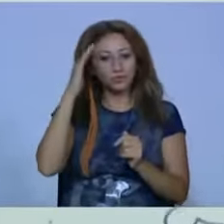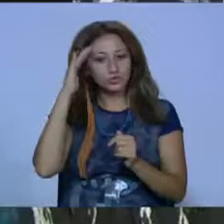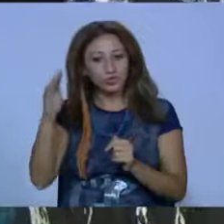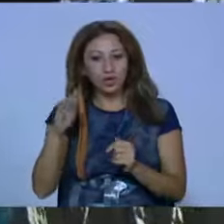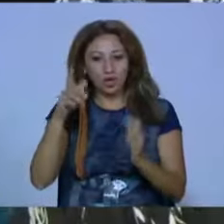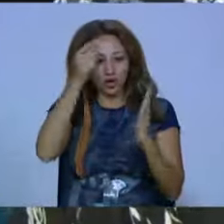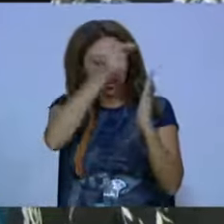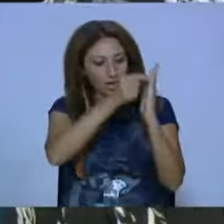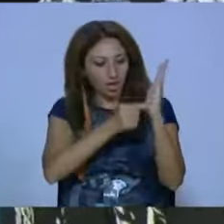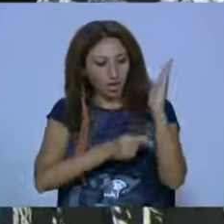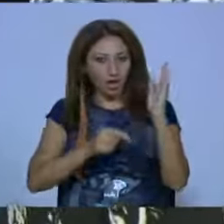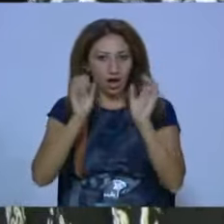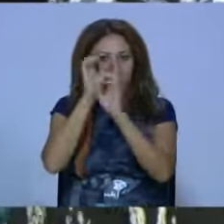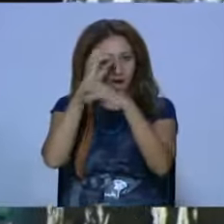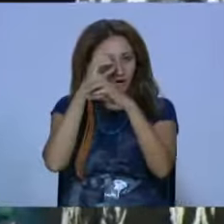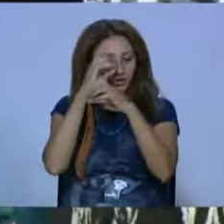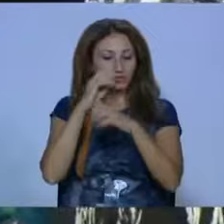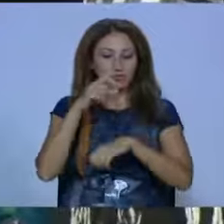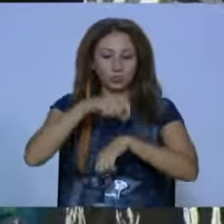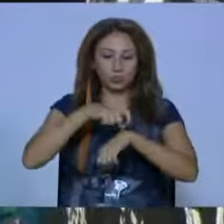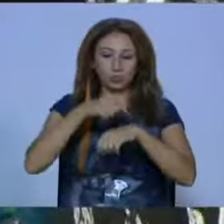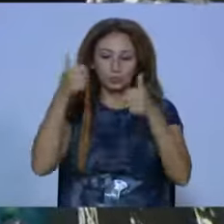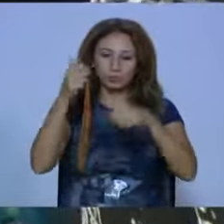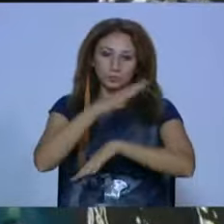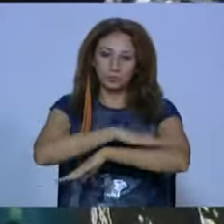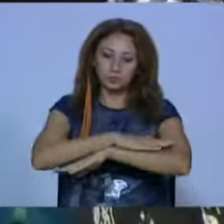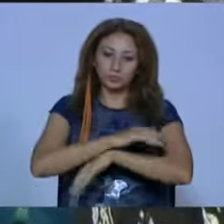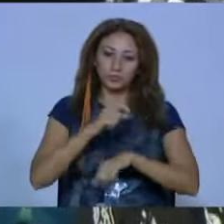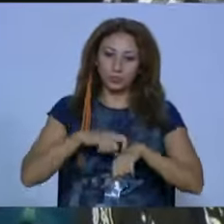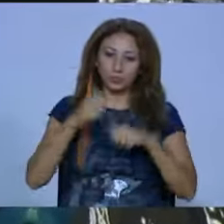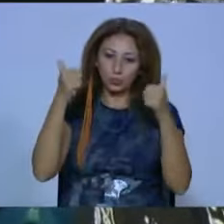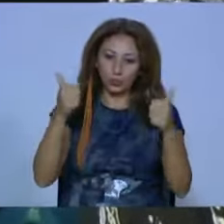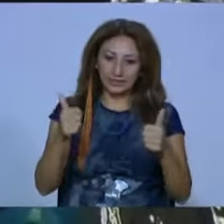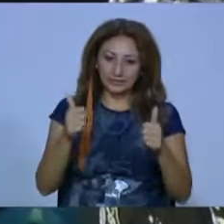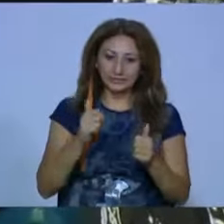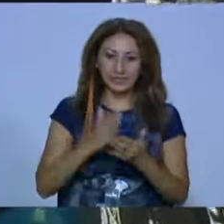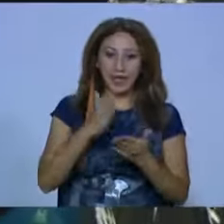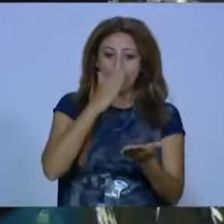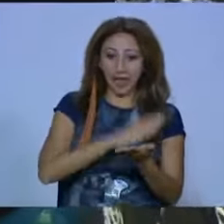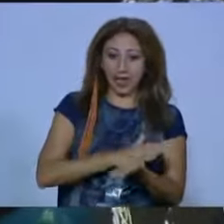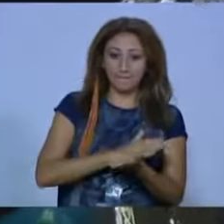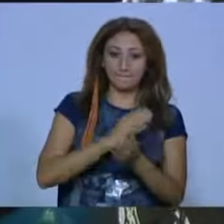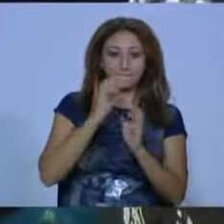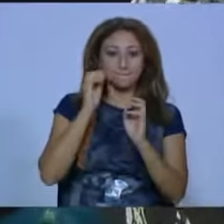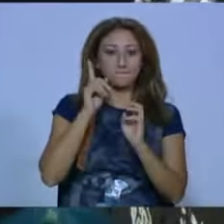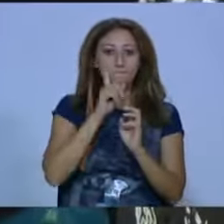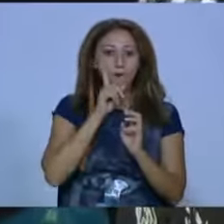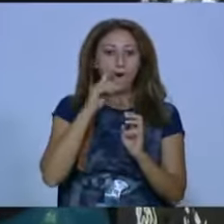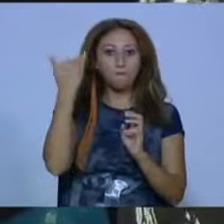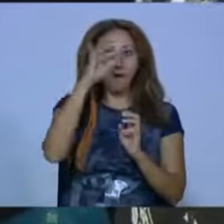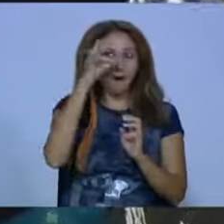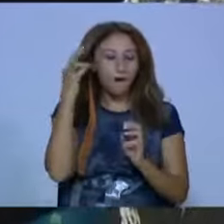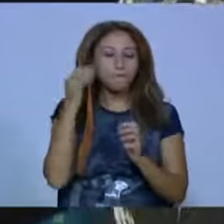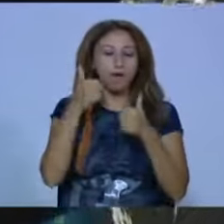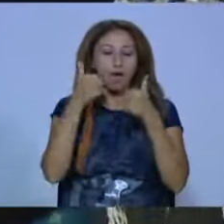كشف علينا فدكاتره محترمين وقافله كويسه، وقبل كده سابقا كشفت على والدتي وعملت لها